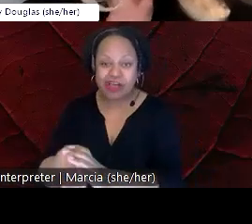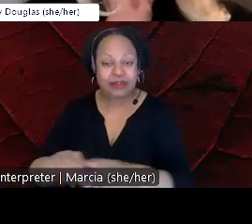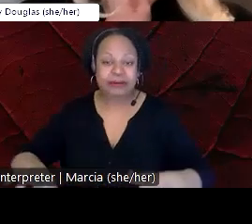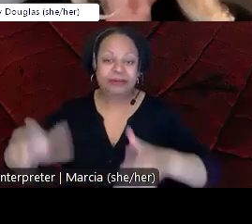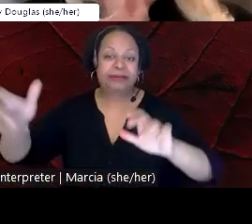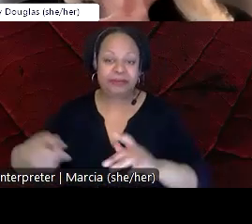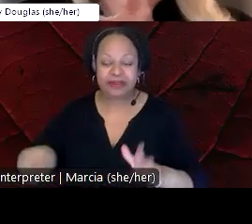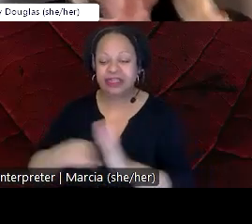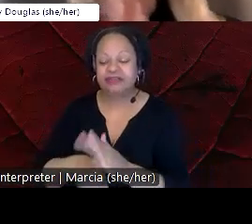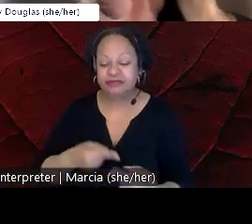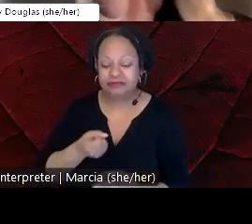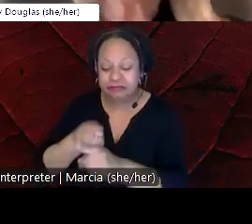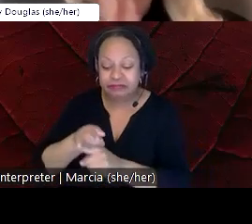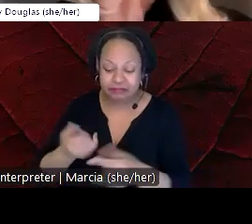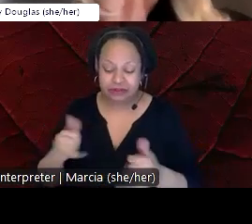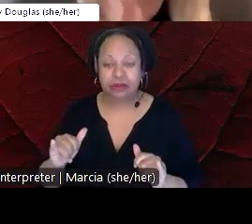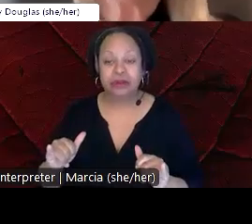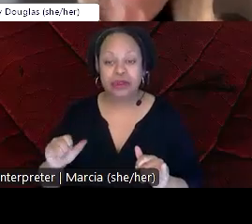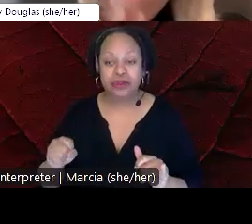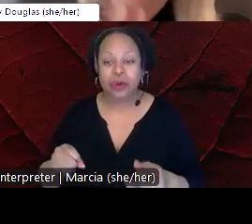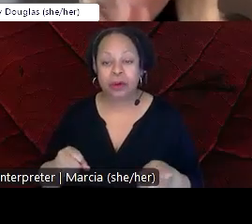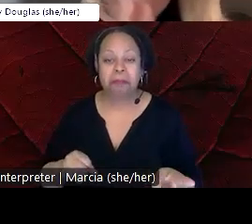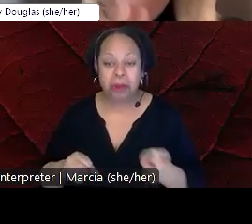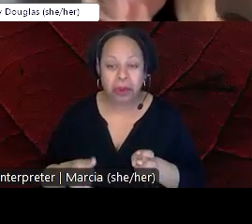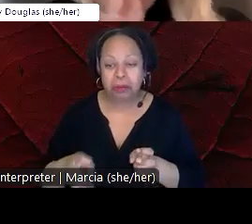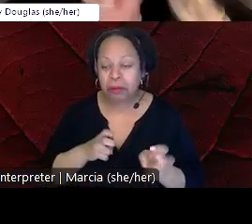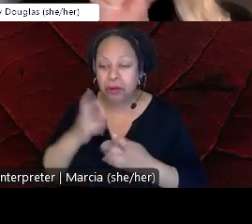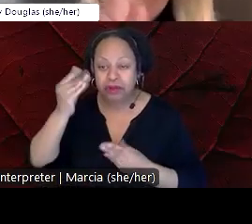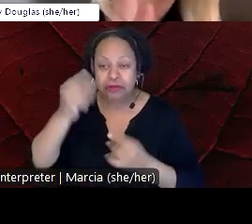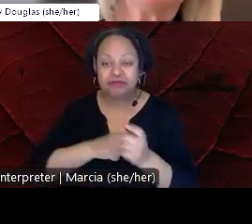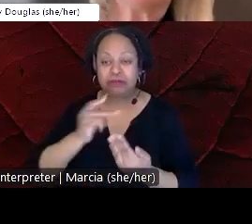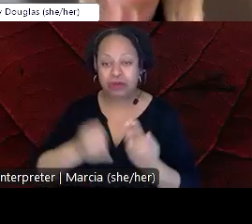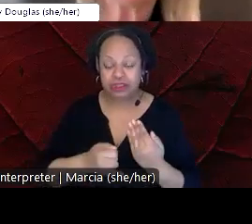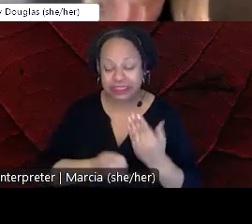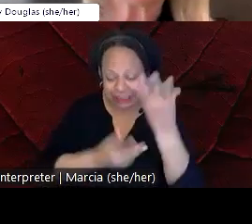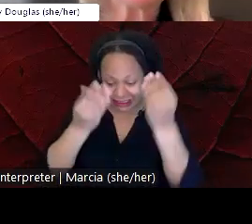santé, et donc ils vivent ces,